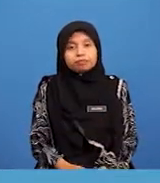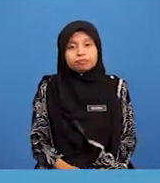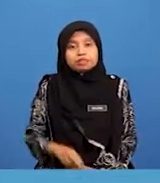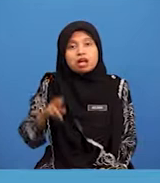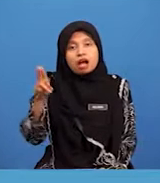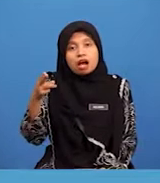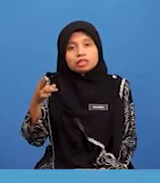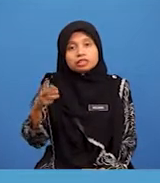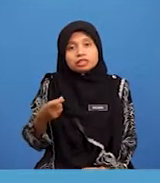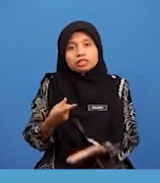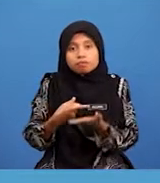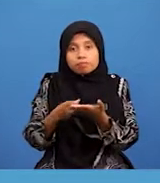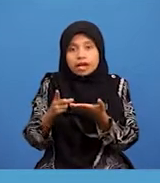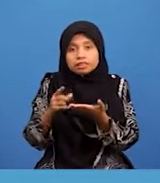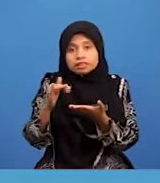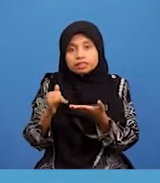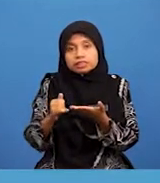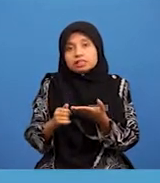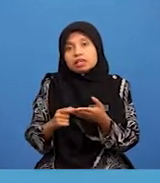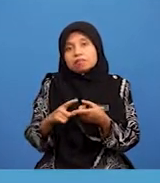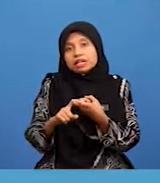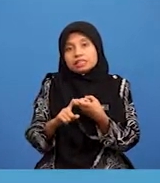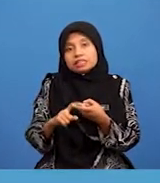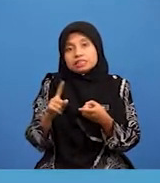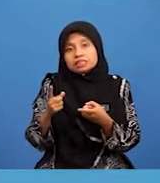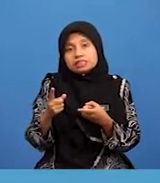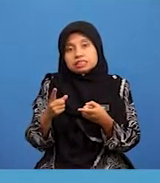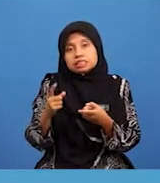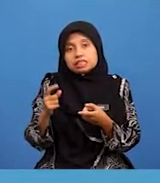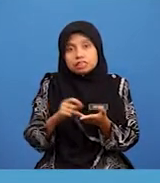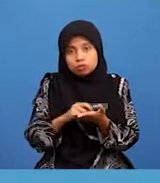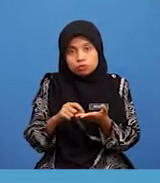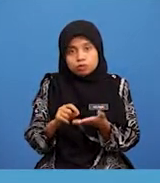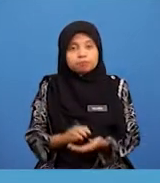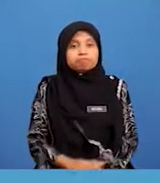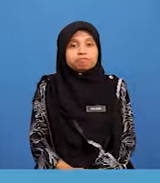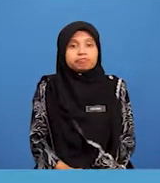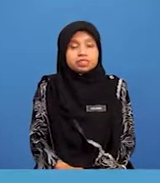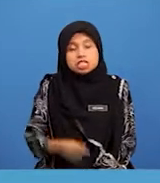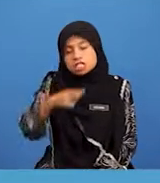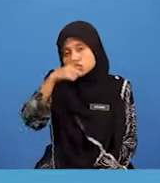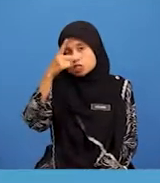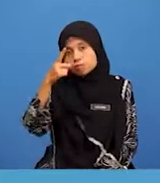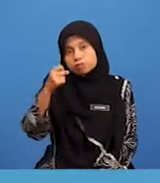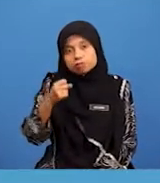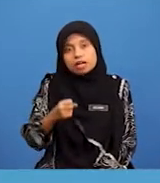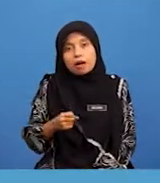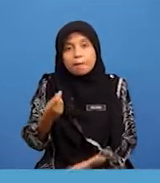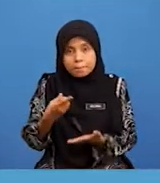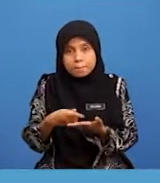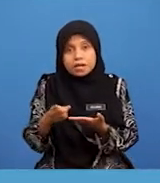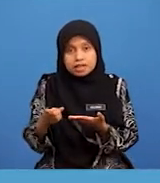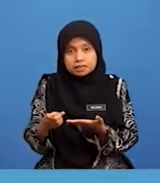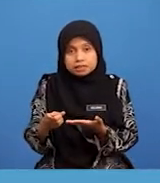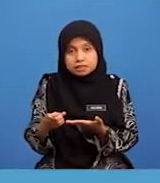Hanya belanja yang berkaitan dengan pembebaran sahaja akan direkodkan. Disebabkan